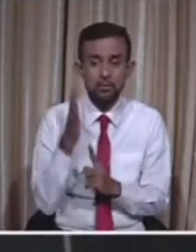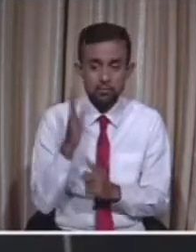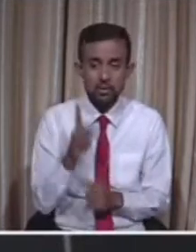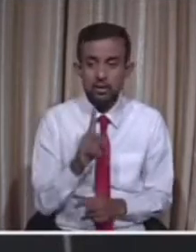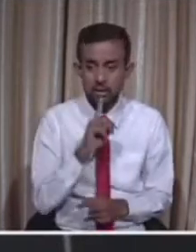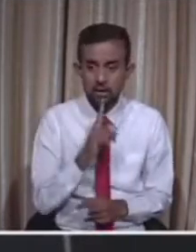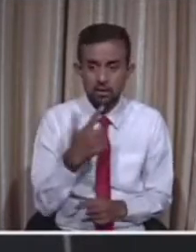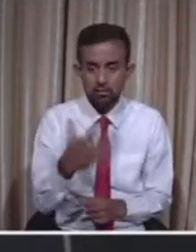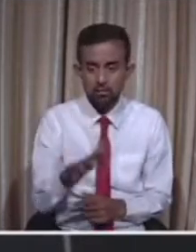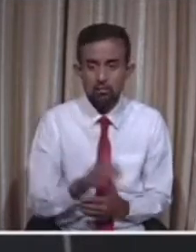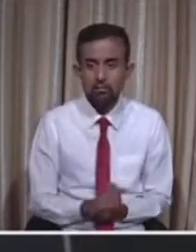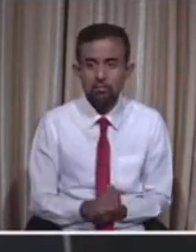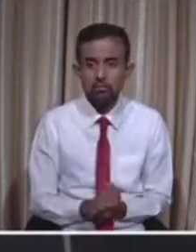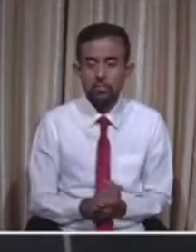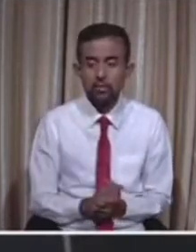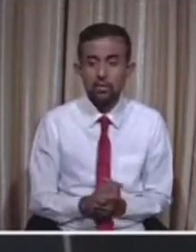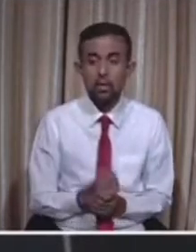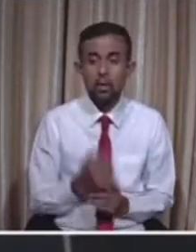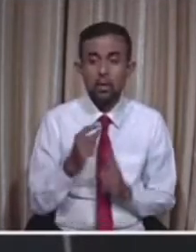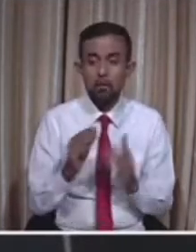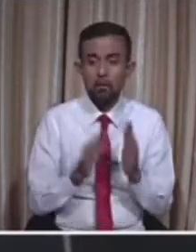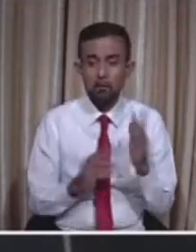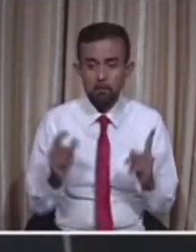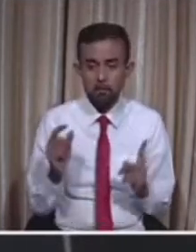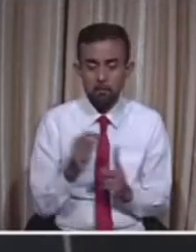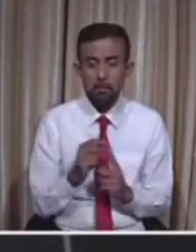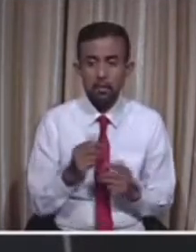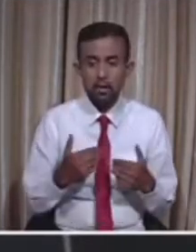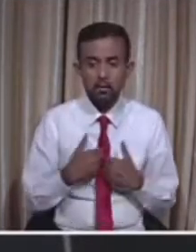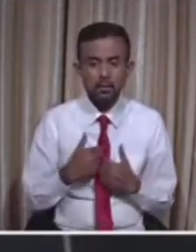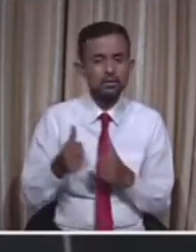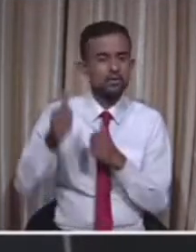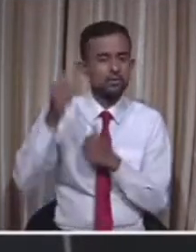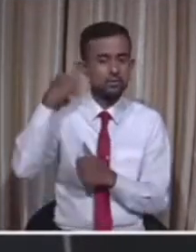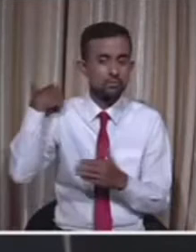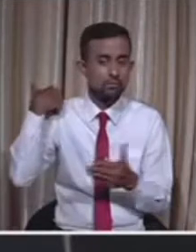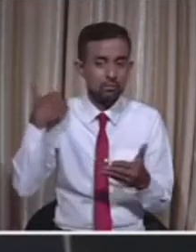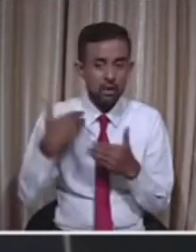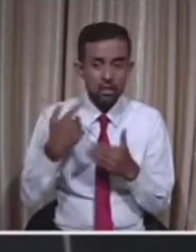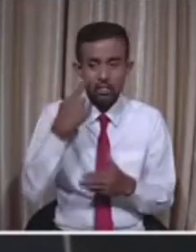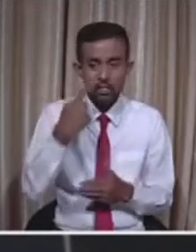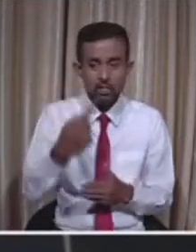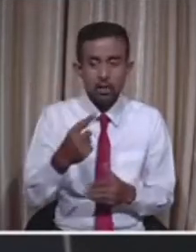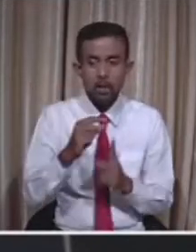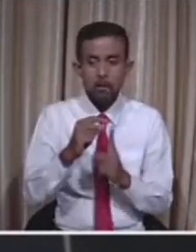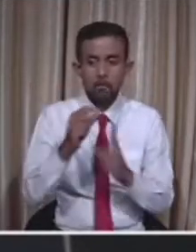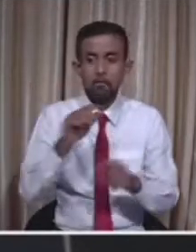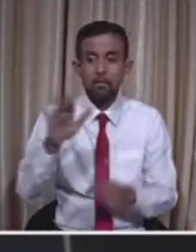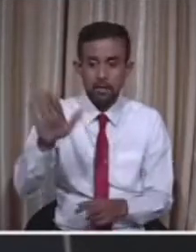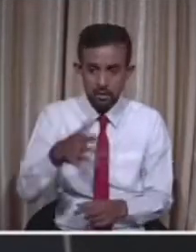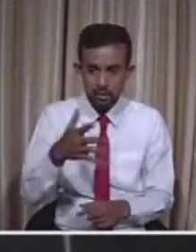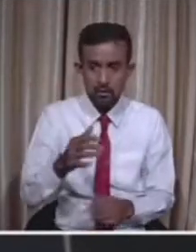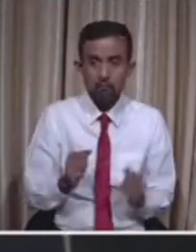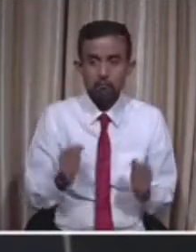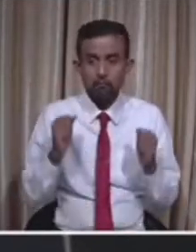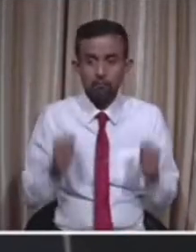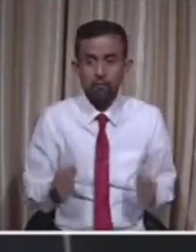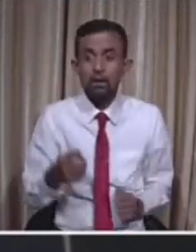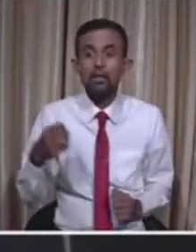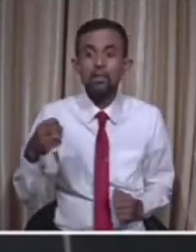කිව්වා. මූලාසනාරුවට ගරු මන්ත්‍රීතුමනි අපි ඉතිහාසයේ පුරාවටම දැක්කා පාර්ලිමේන්තුවට එනකොට ඇවිල්ලා වාඩි වෙච්ච